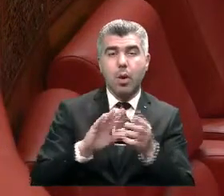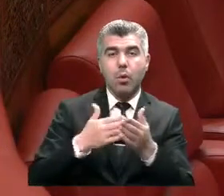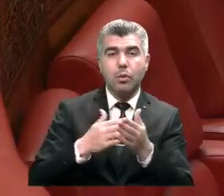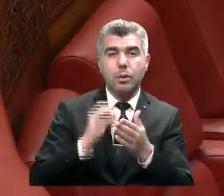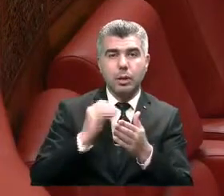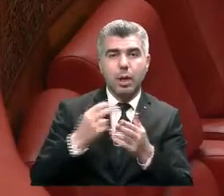متوقع وشكرا